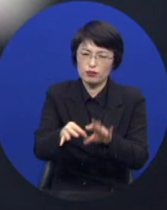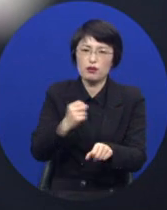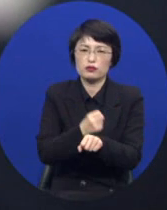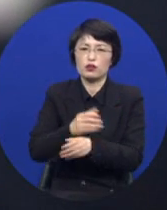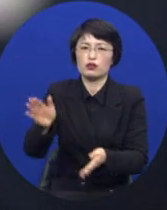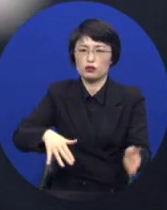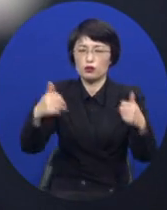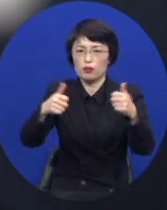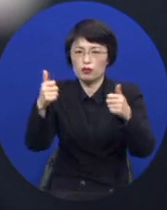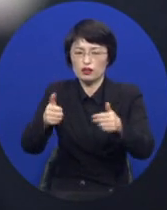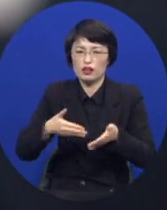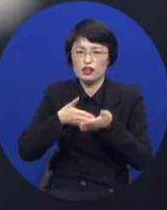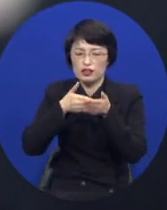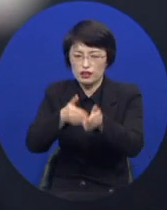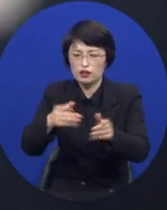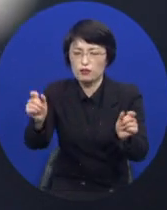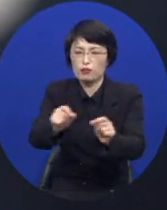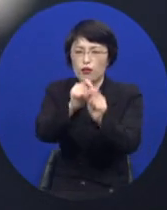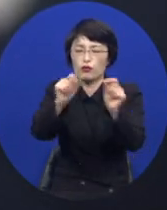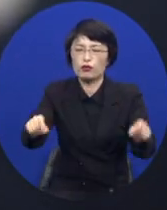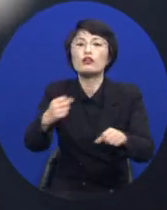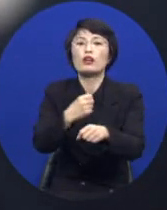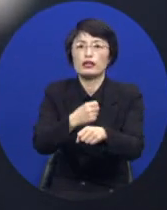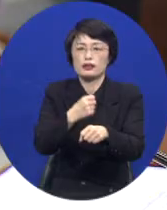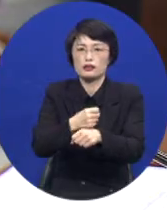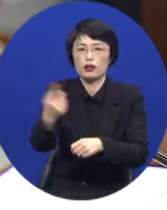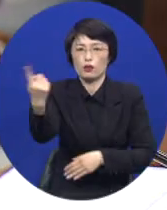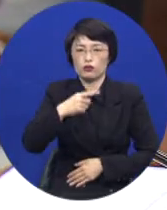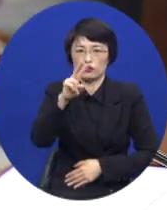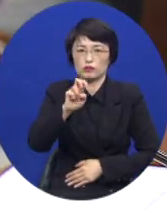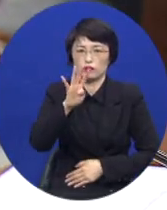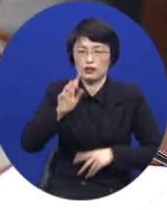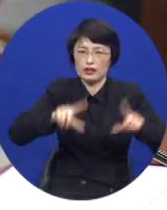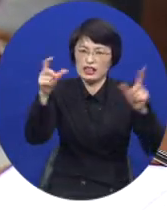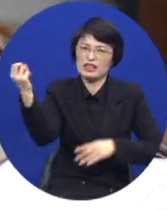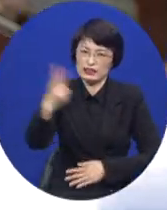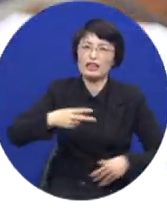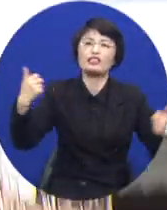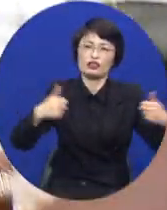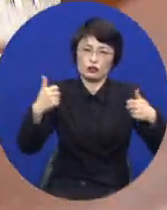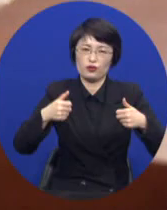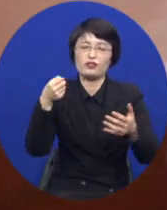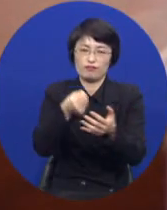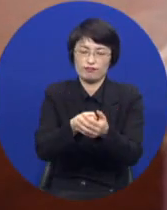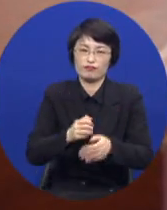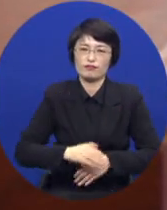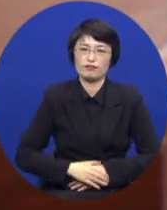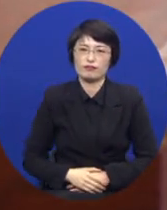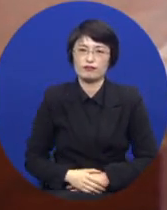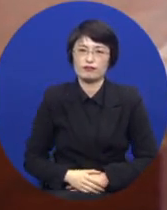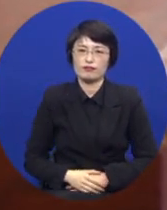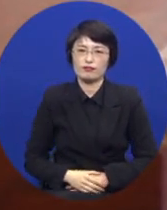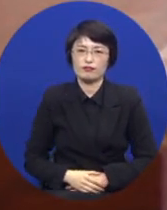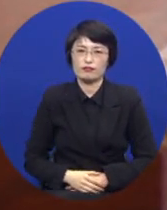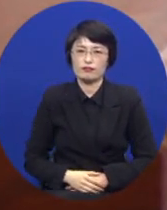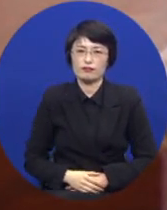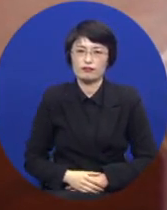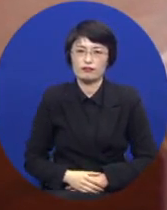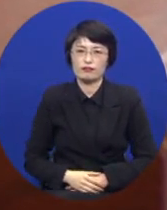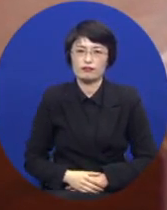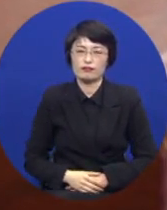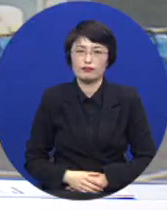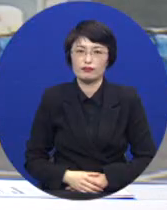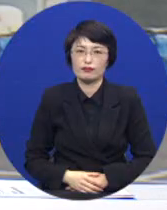안건에 대한 의결을 보류한 채 오는 24일에 다시 논의하기로 했습니다 mbc 뉴스 박지원 입니다